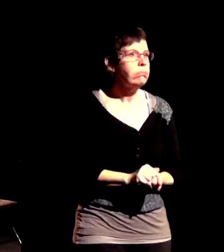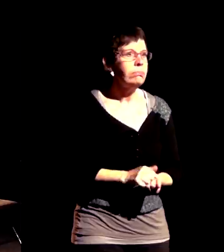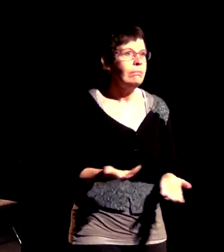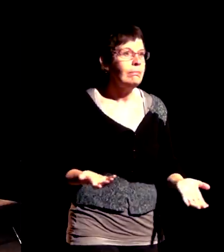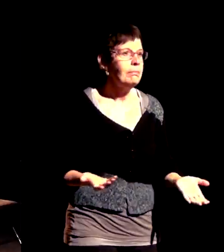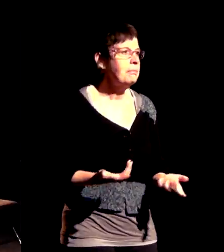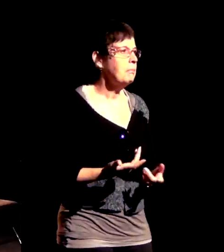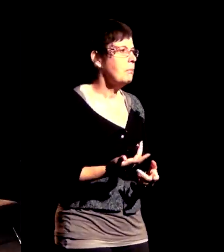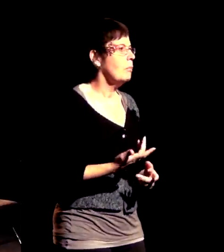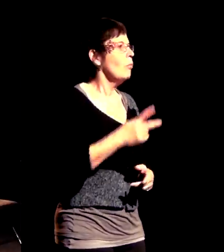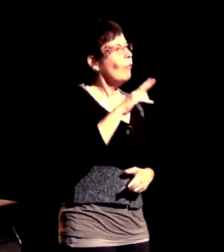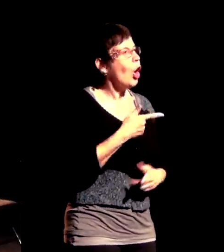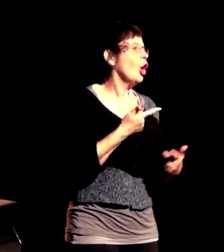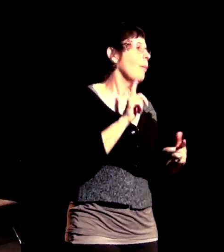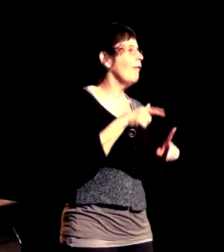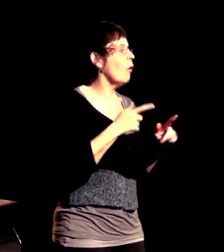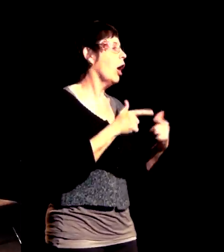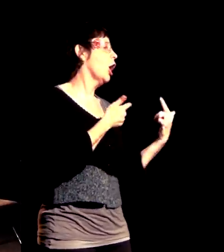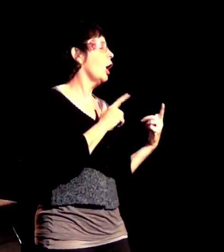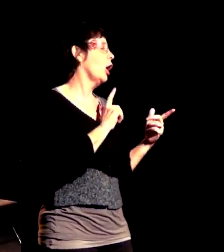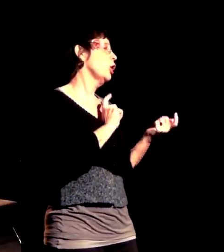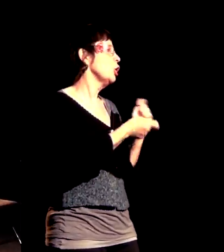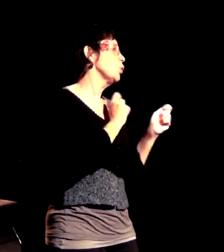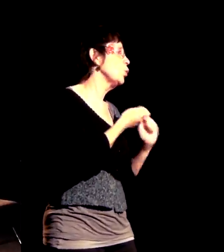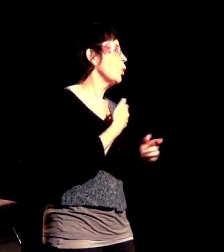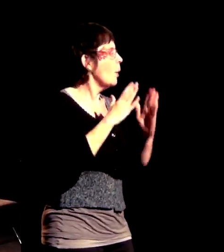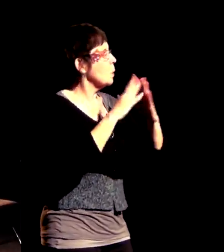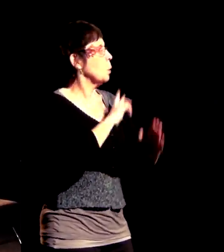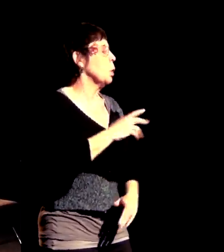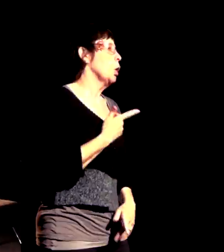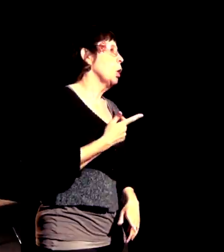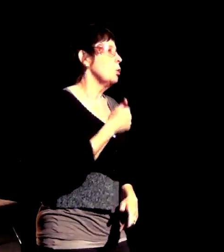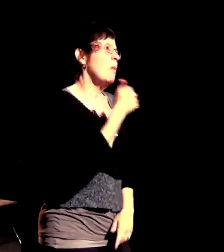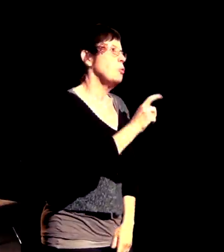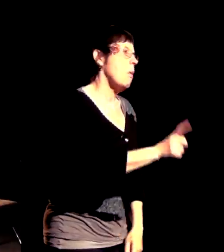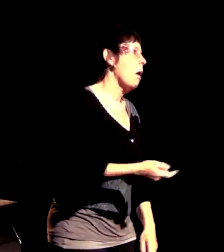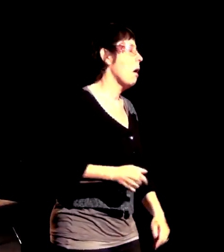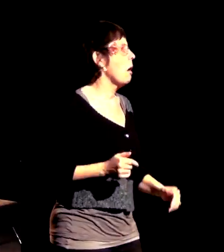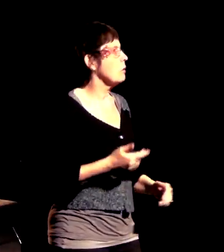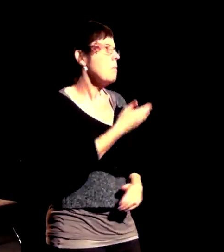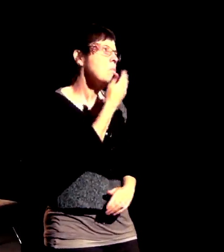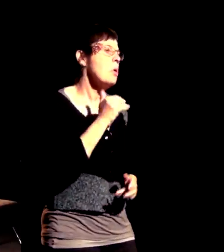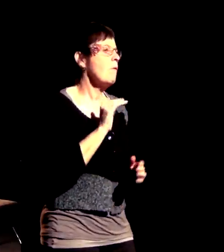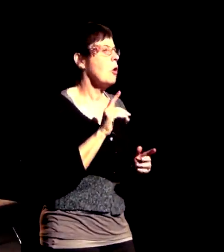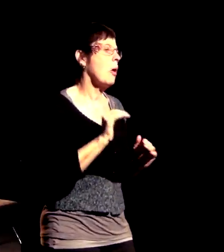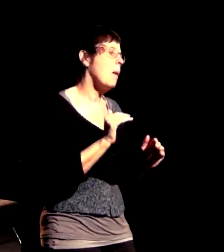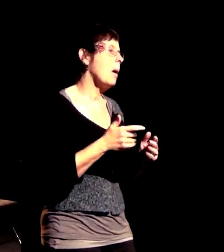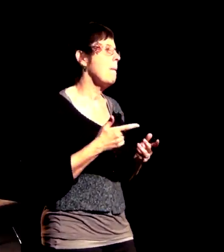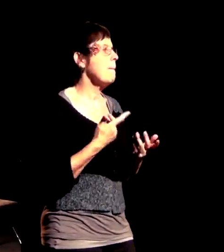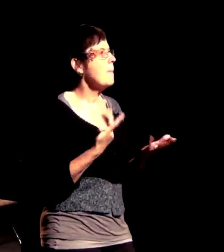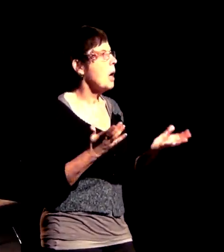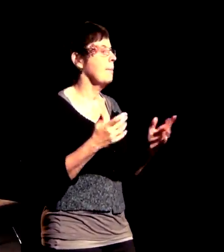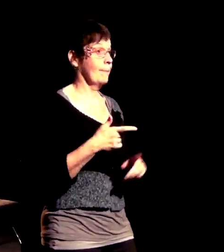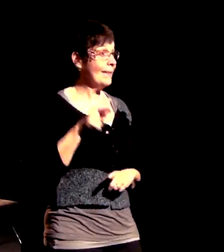débats sur, c'est pas génial les maisons de retraite, en plus les conditions de travail ne sont pas super, ça serait mieux qu'elles puissent... voilà, un truc de... Ça serait mieux que...